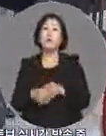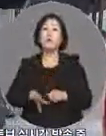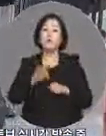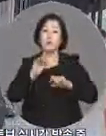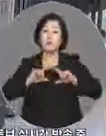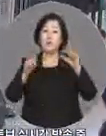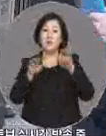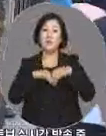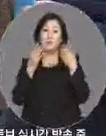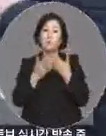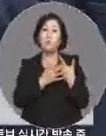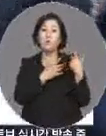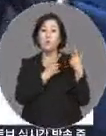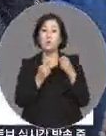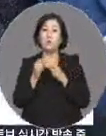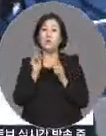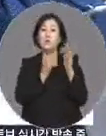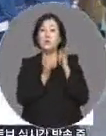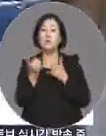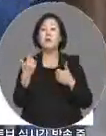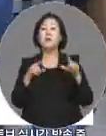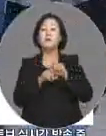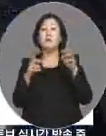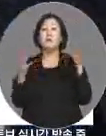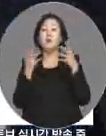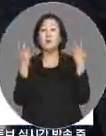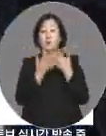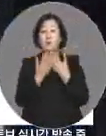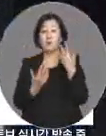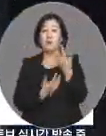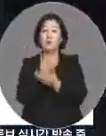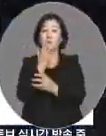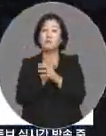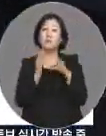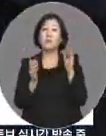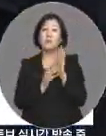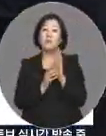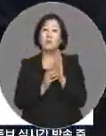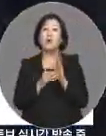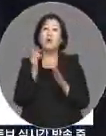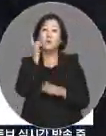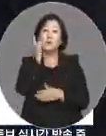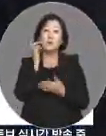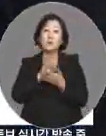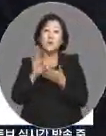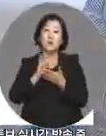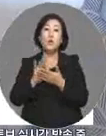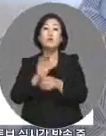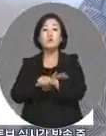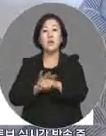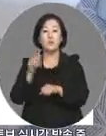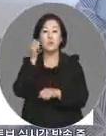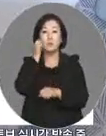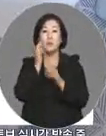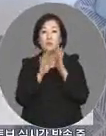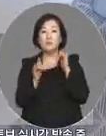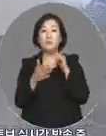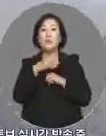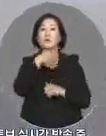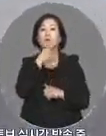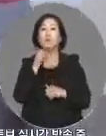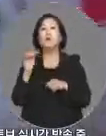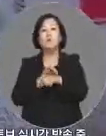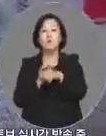만큼 한꺼번에 여러 사람이 들어오자 금세 뒤엉킵니다. 스마트폰 사용이 익숙하지 않은 고령층은 불편을